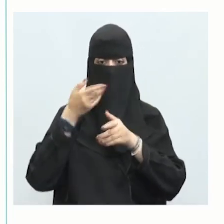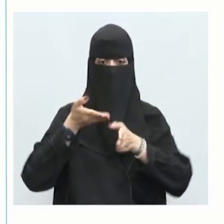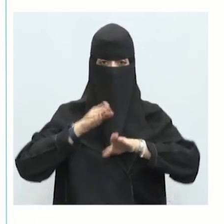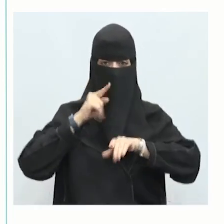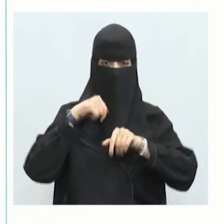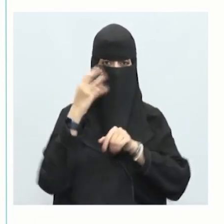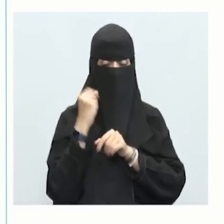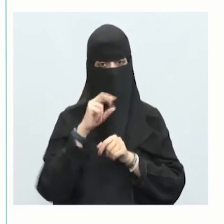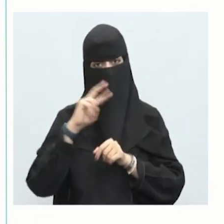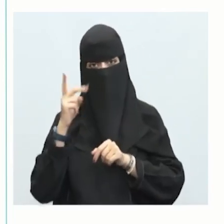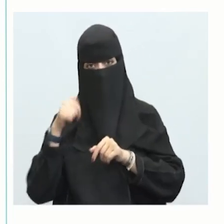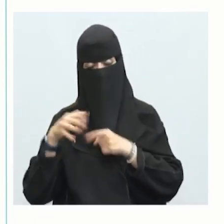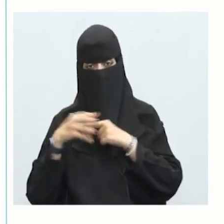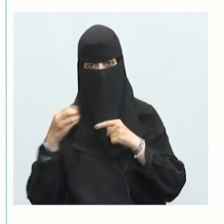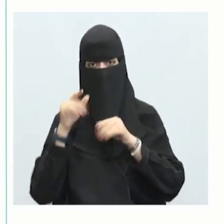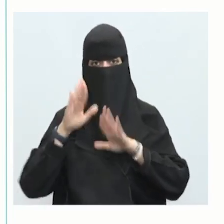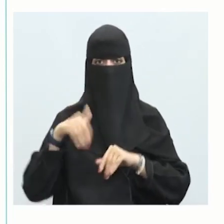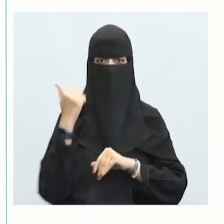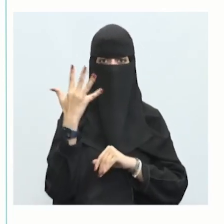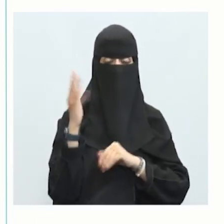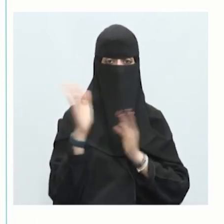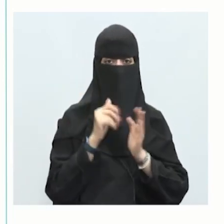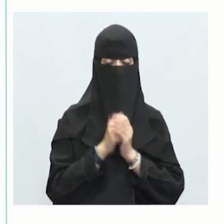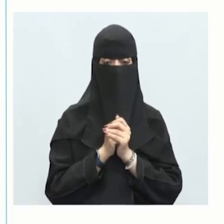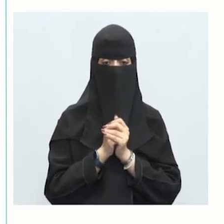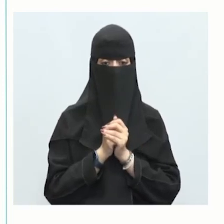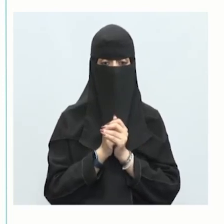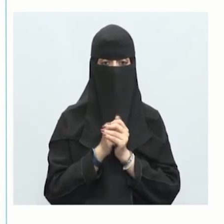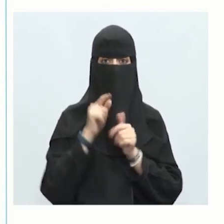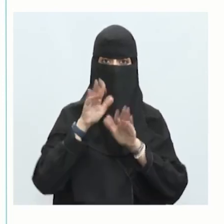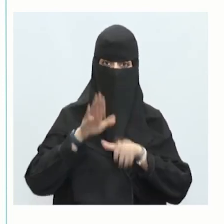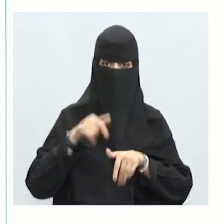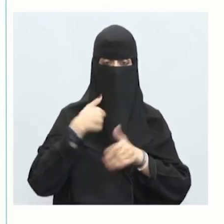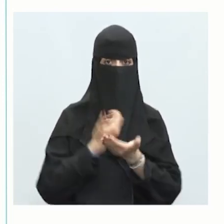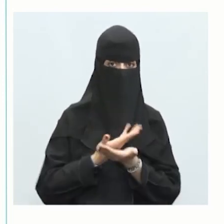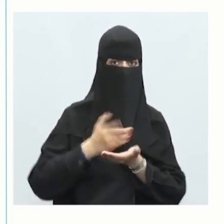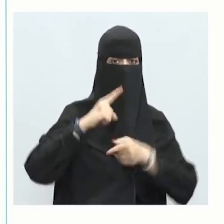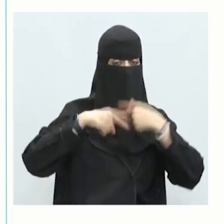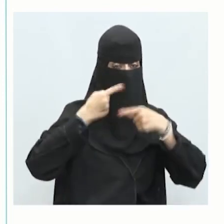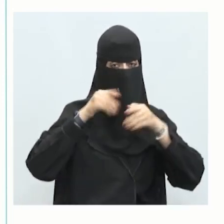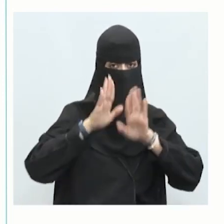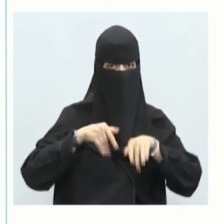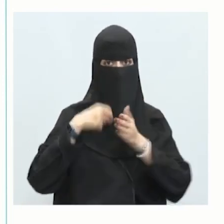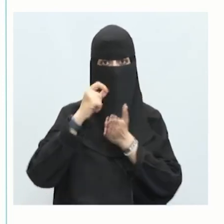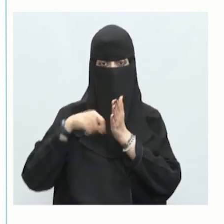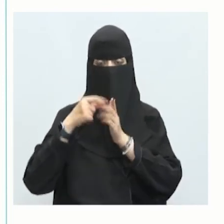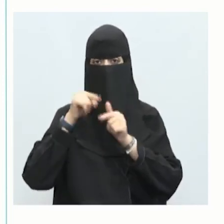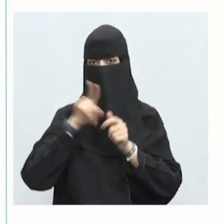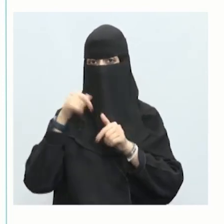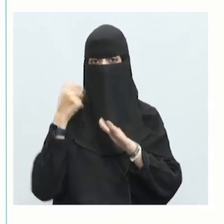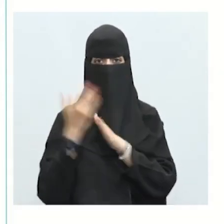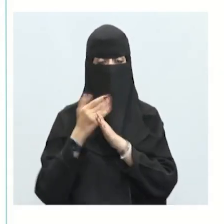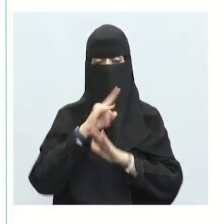رقم اخر اللي هو سالب خ سيتم طباعه استمر في البرمجه لانه لم